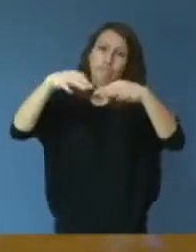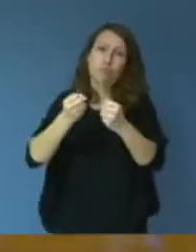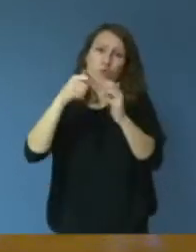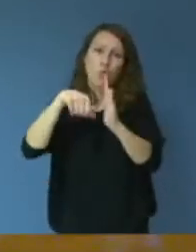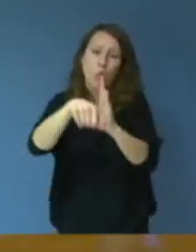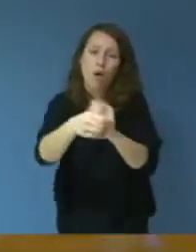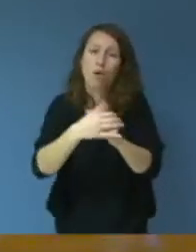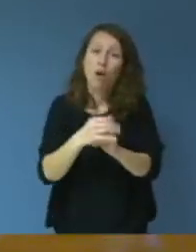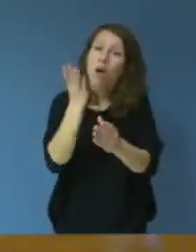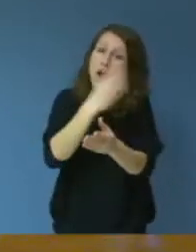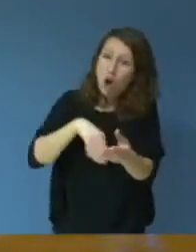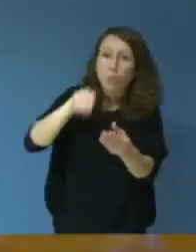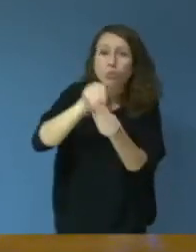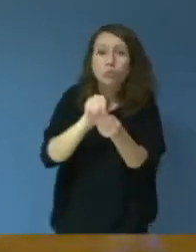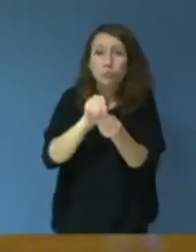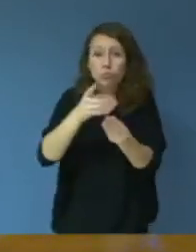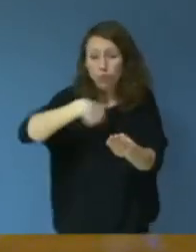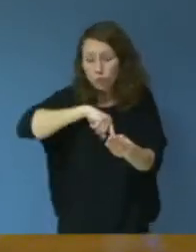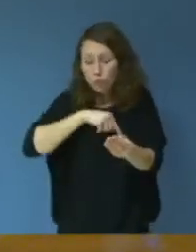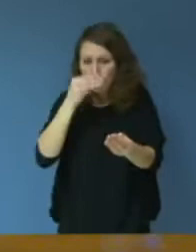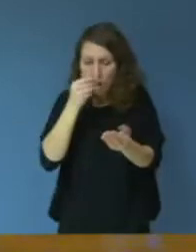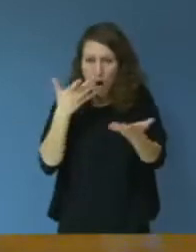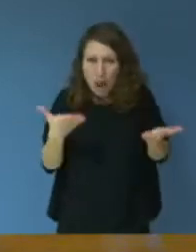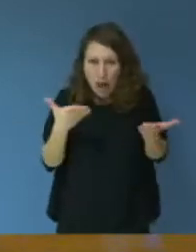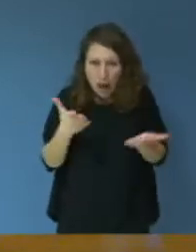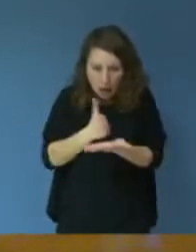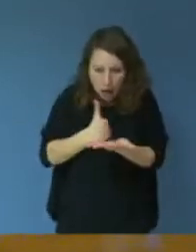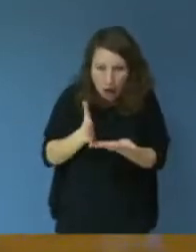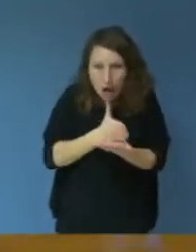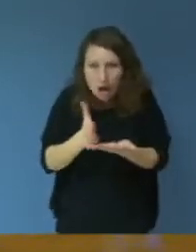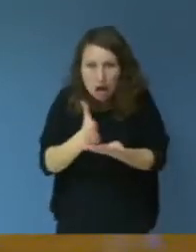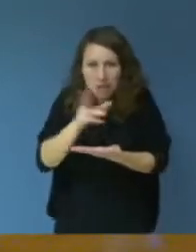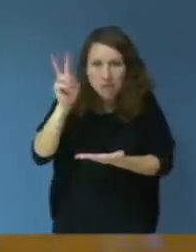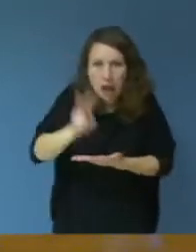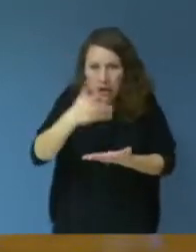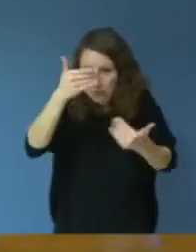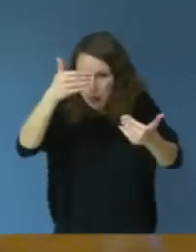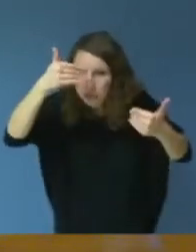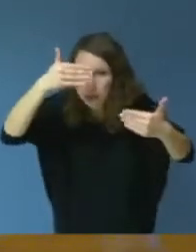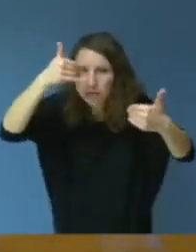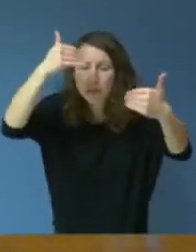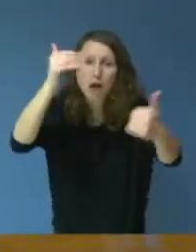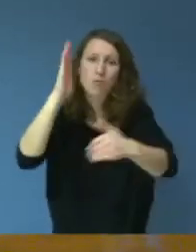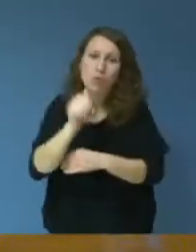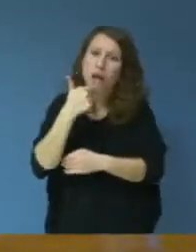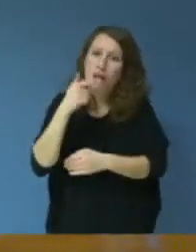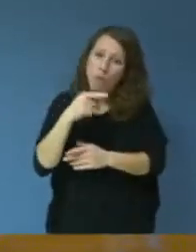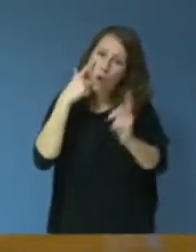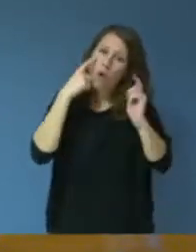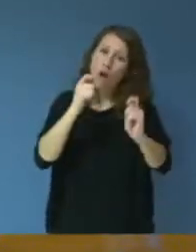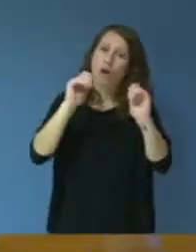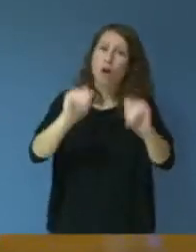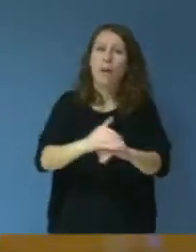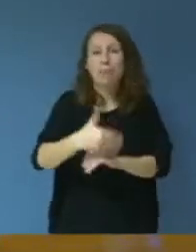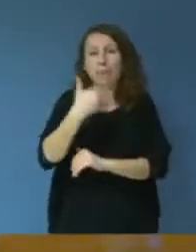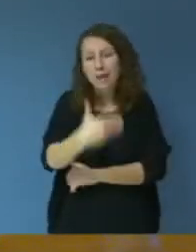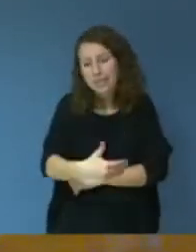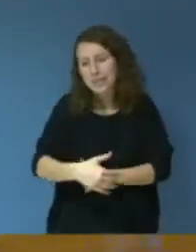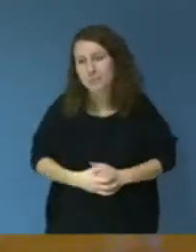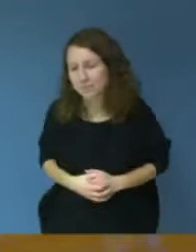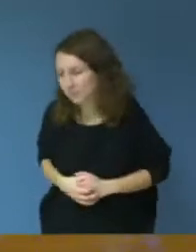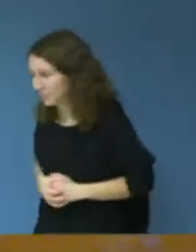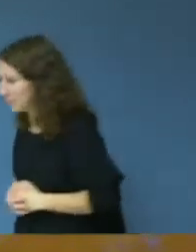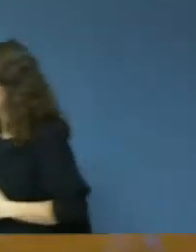de naviguer dans un océan d'incertitudes qui, pour nous, nous demande d'être particulièrement prudents. Merci, monsieur le maire.